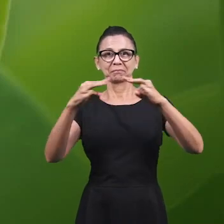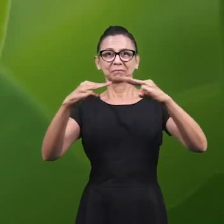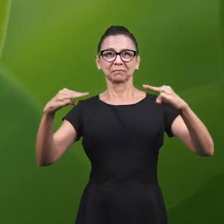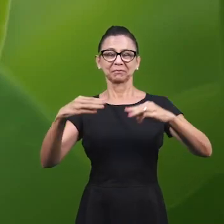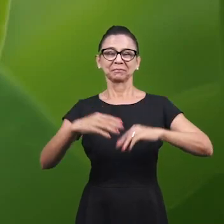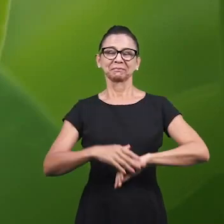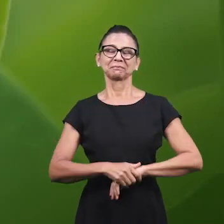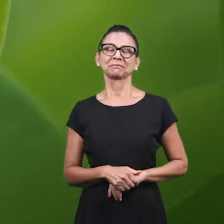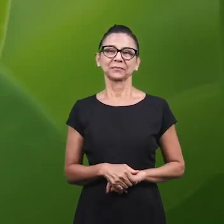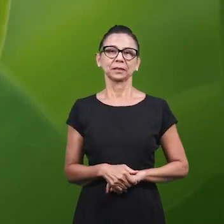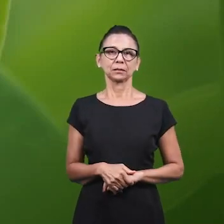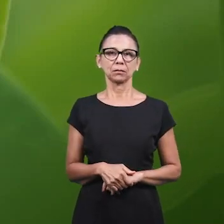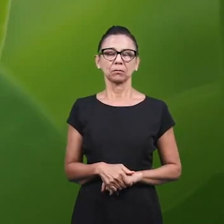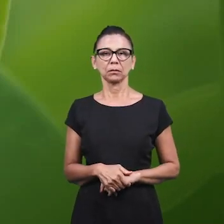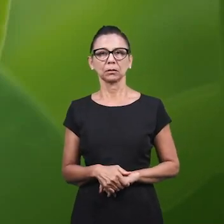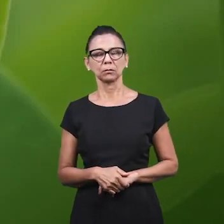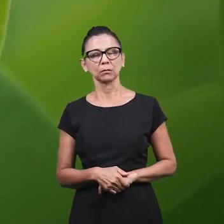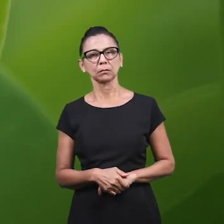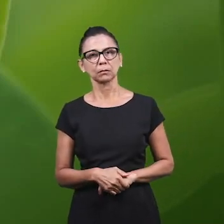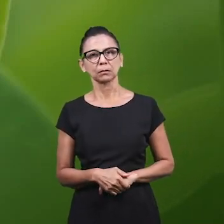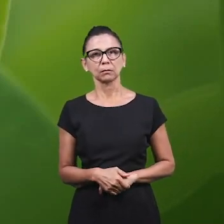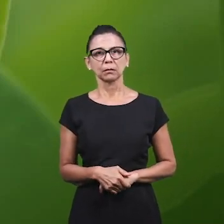Маханаима».